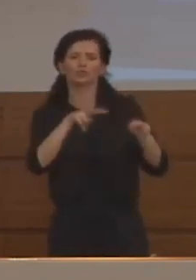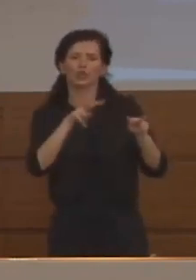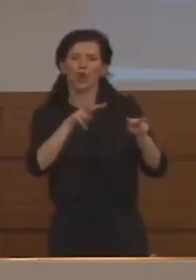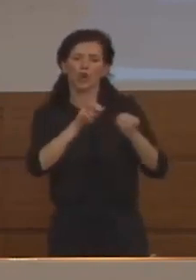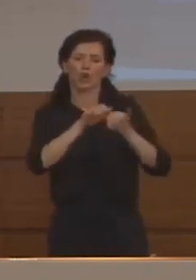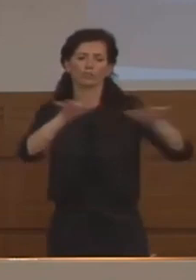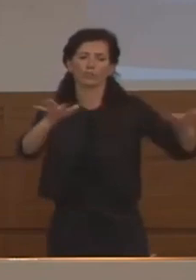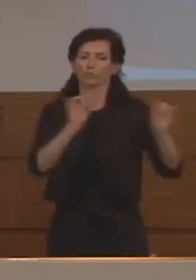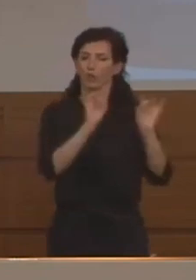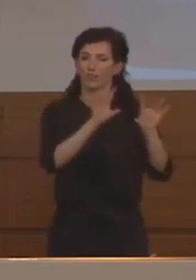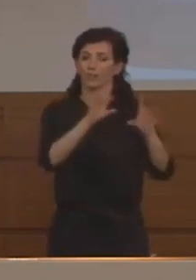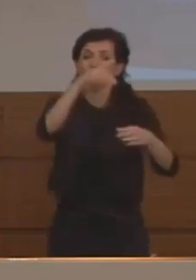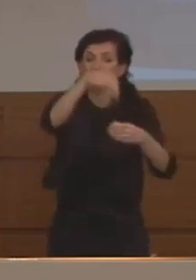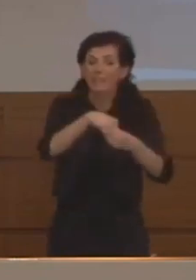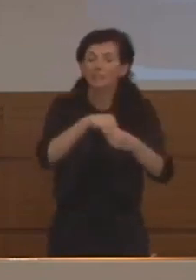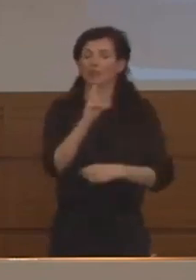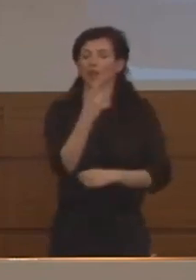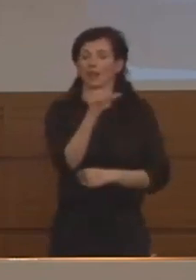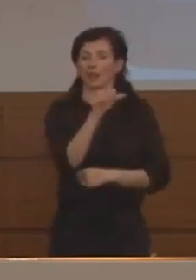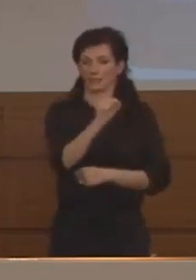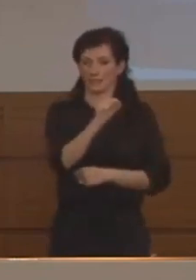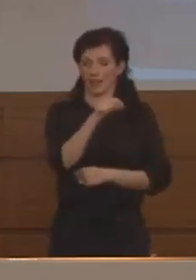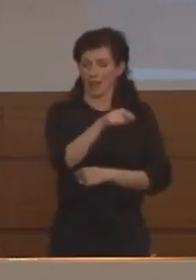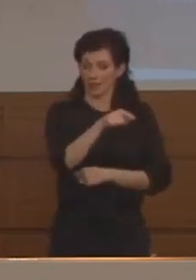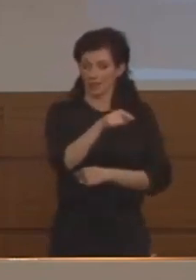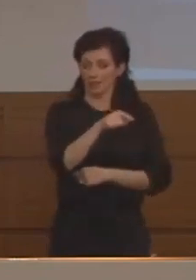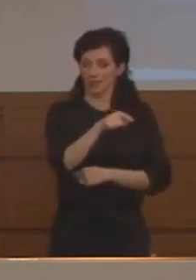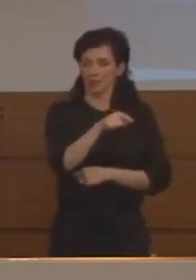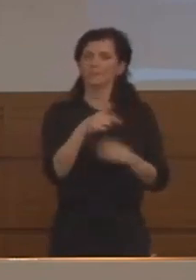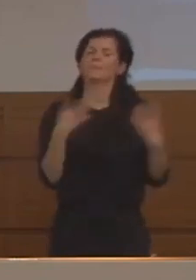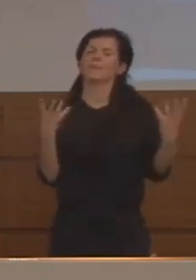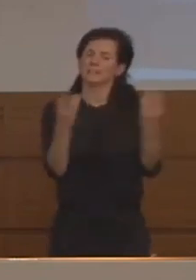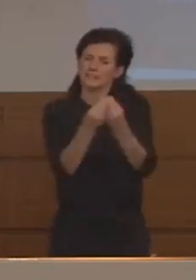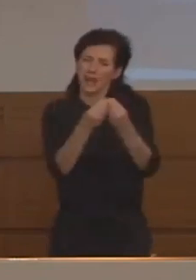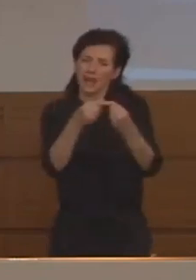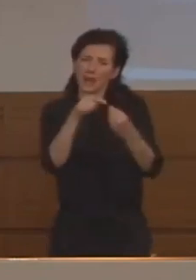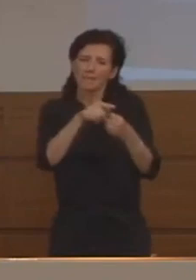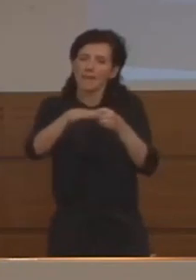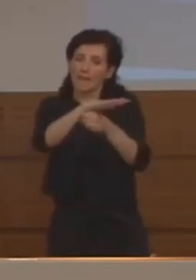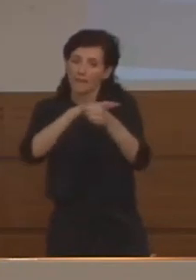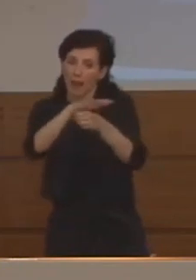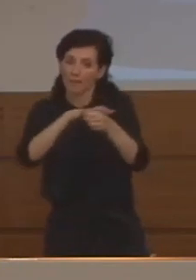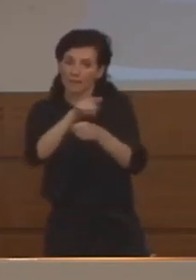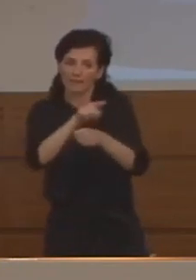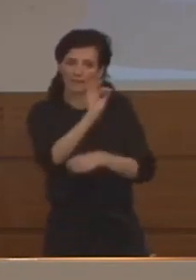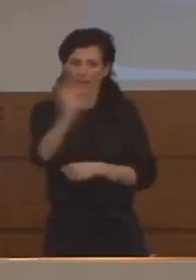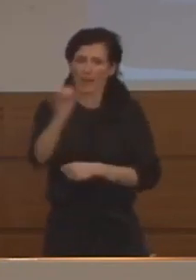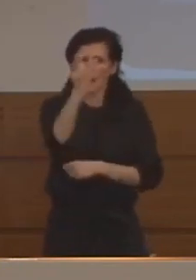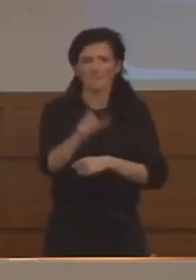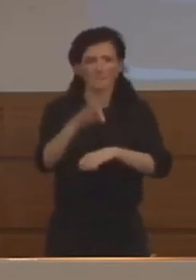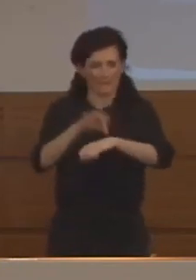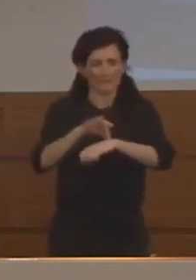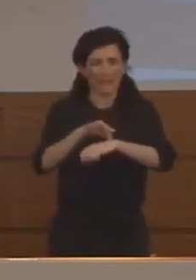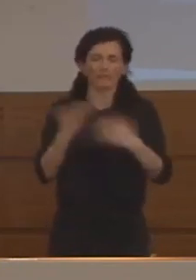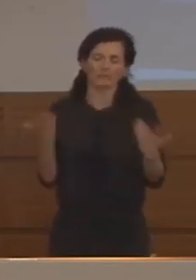delle rsa che insieme ai nuclei familiari saranno in futuro quando speriamo la diffusione